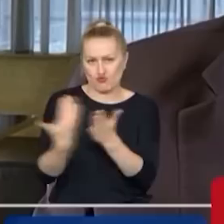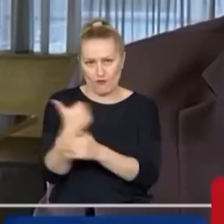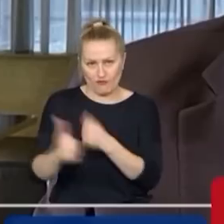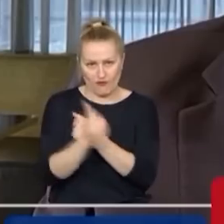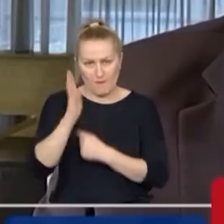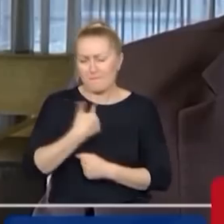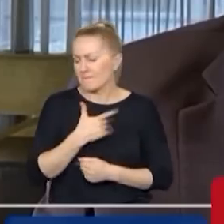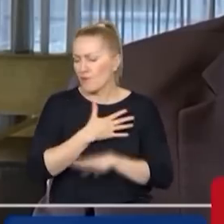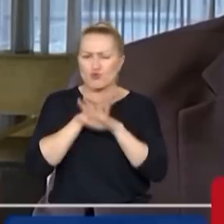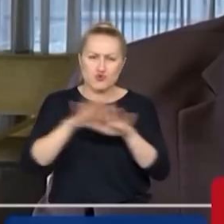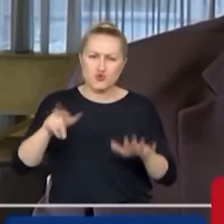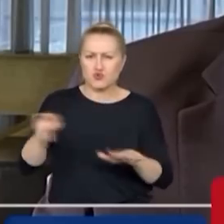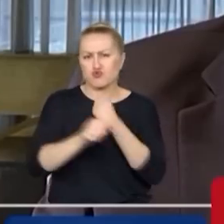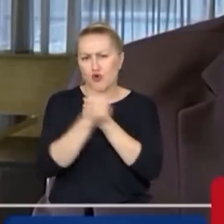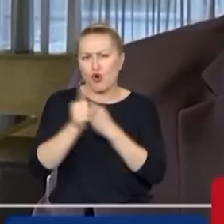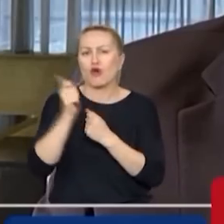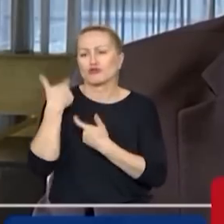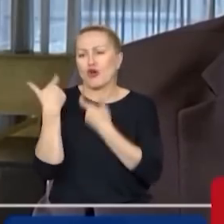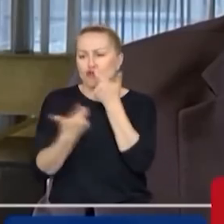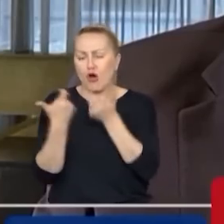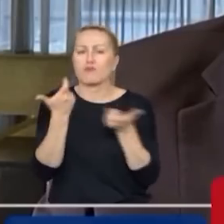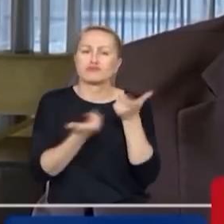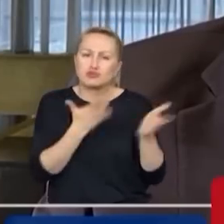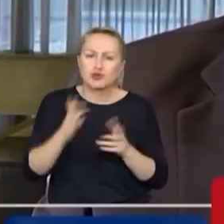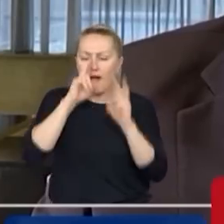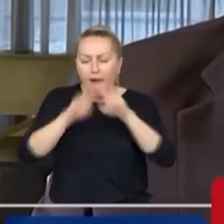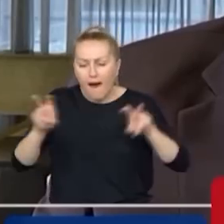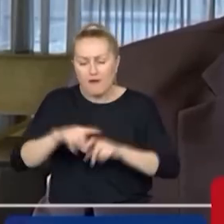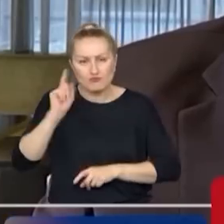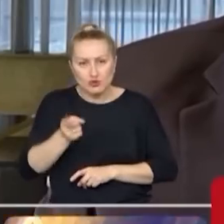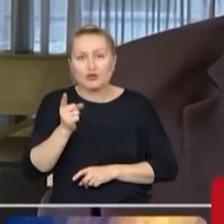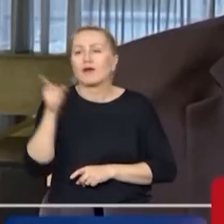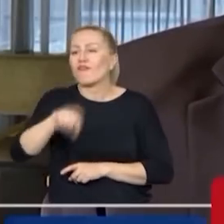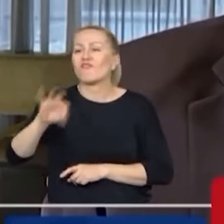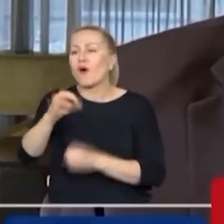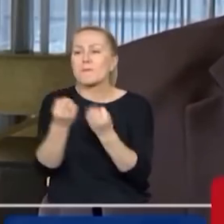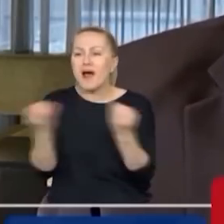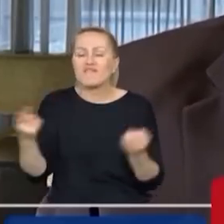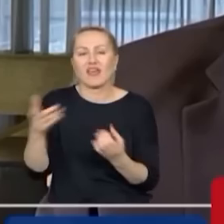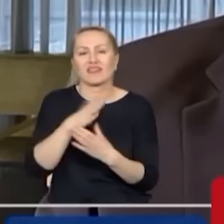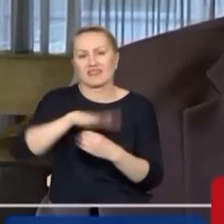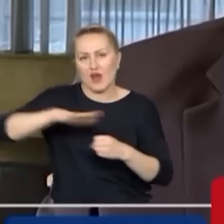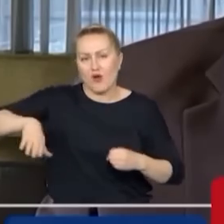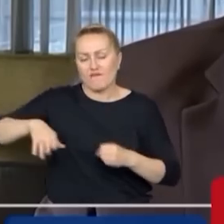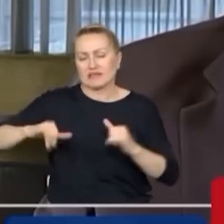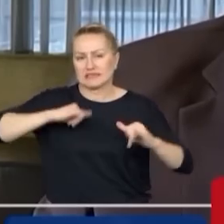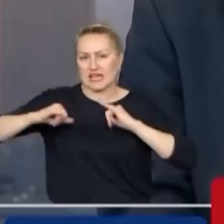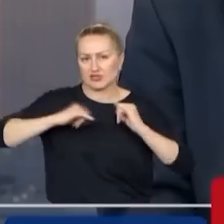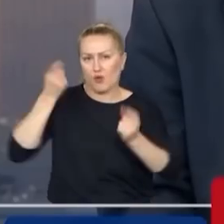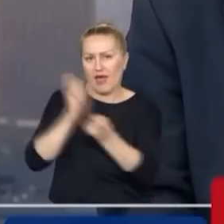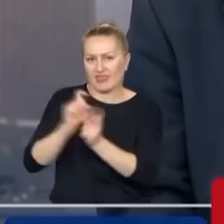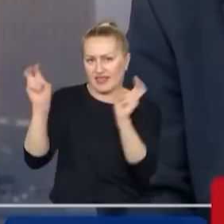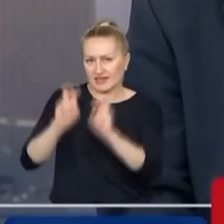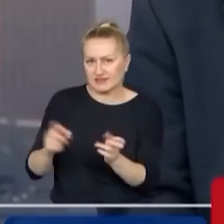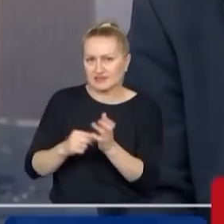jeszcze wielu, wielu dokumentów do opracowania, do analizy poprzez prawników Narodowego Zarządu Antykryzysowego. A ten